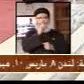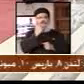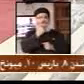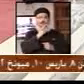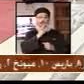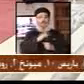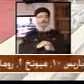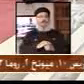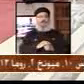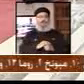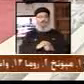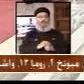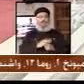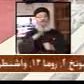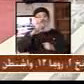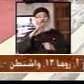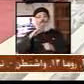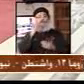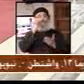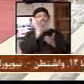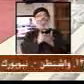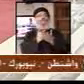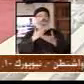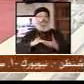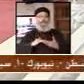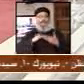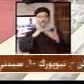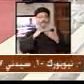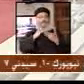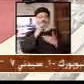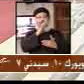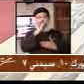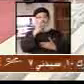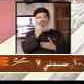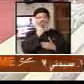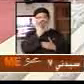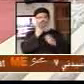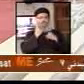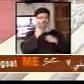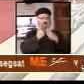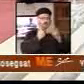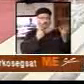أحيان اللي ماسكين مكاتب الخدمة الاجتماعية أحيان إيديهم تبقى ممسكة.